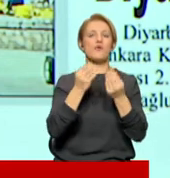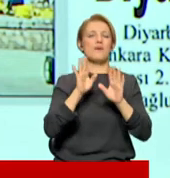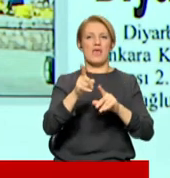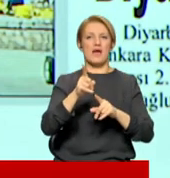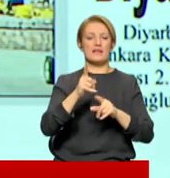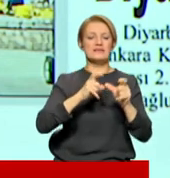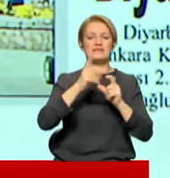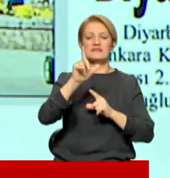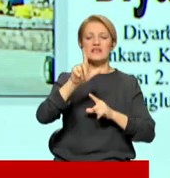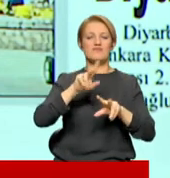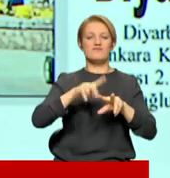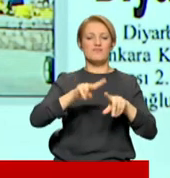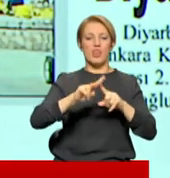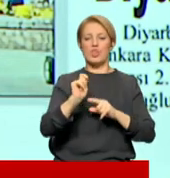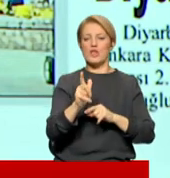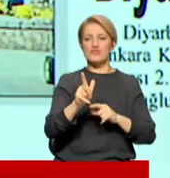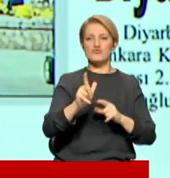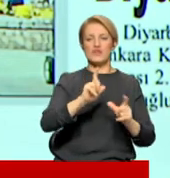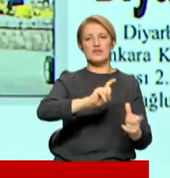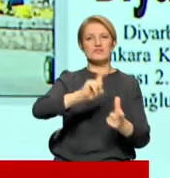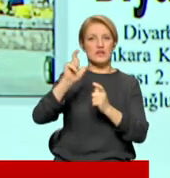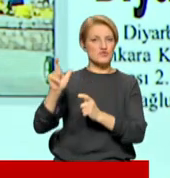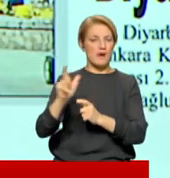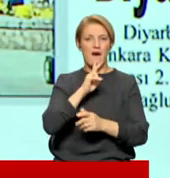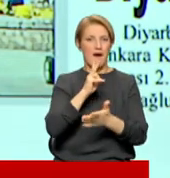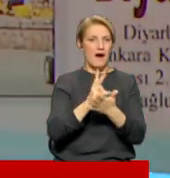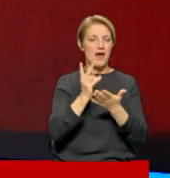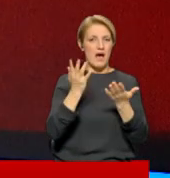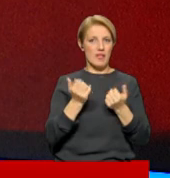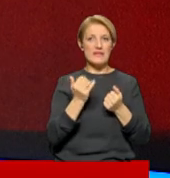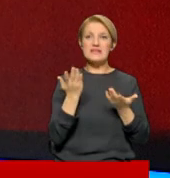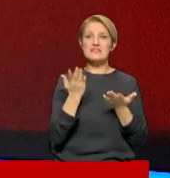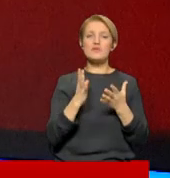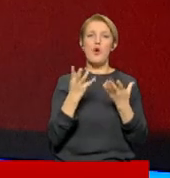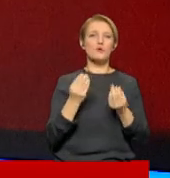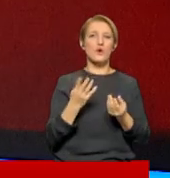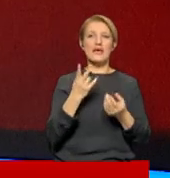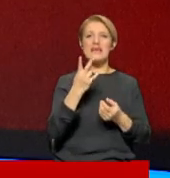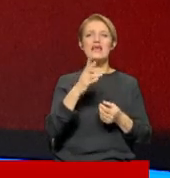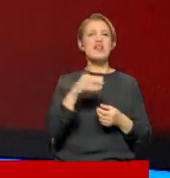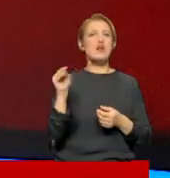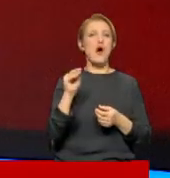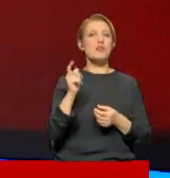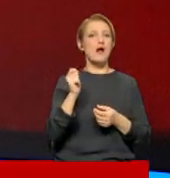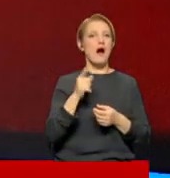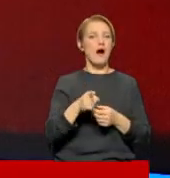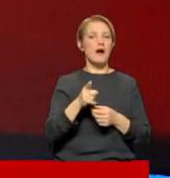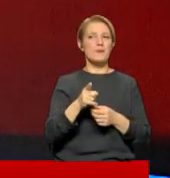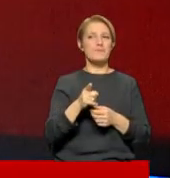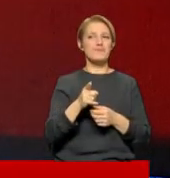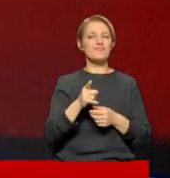Silvan ilçesine taşıma kararı aldı da Nasıl oluyor bu yani 2 milyonluk bir otogar böyle